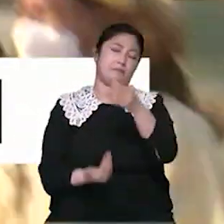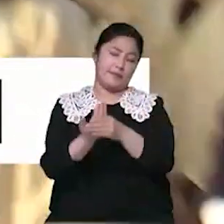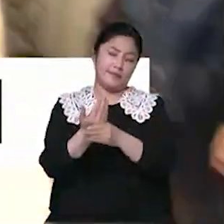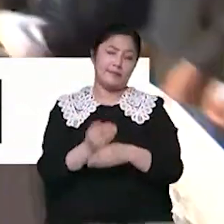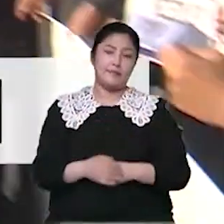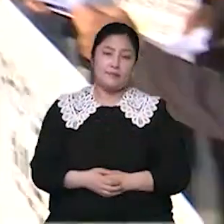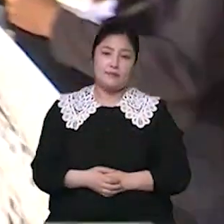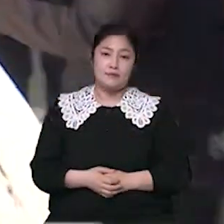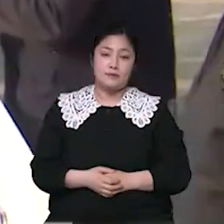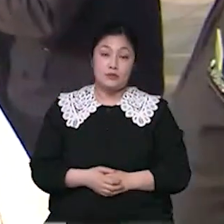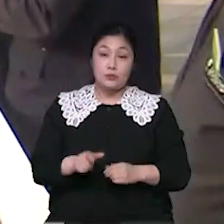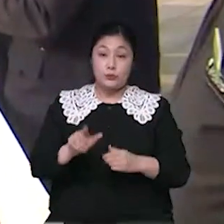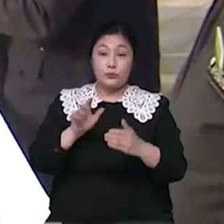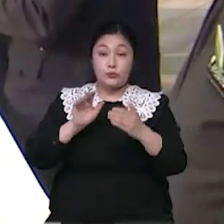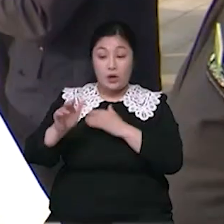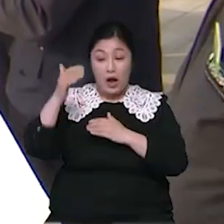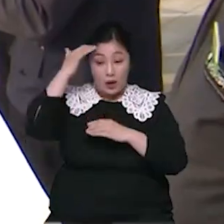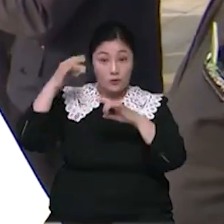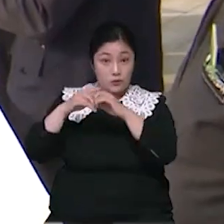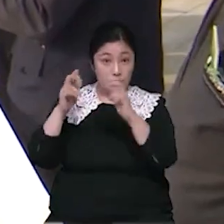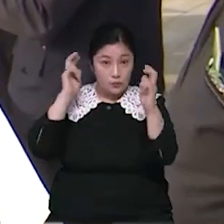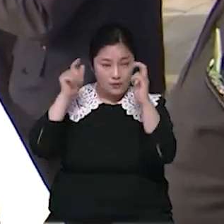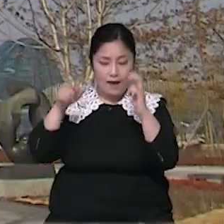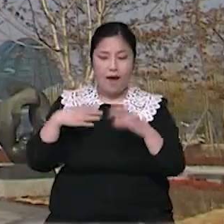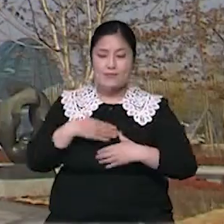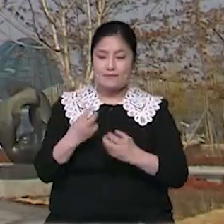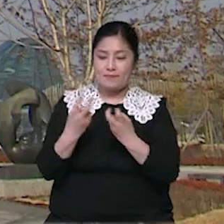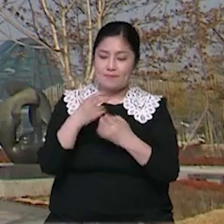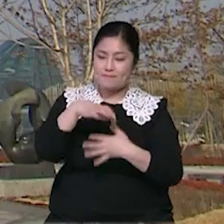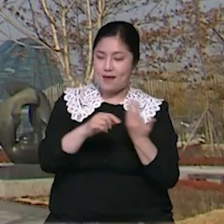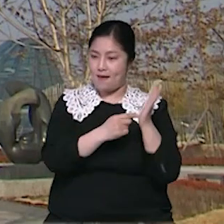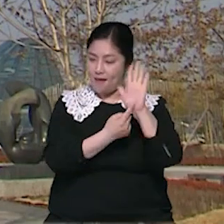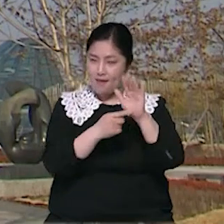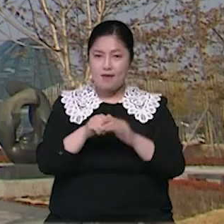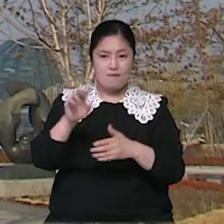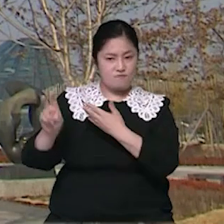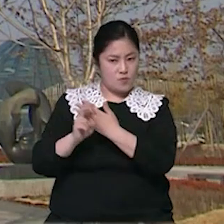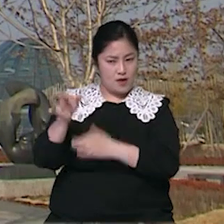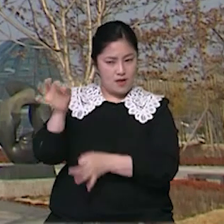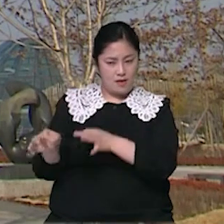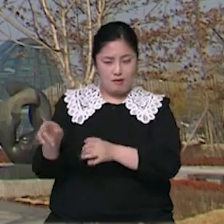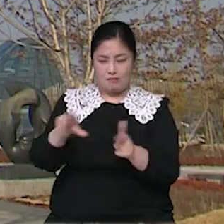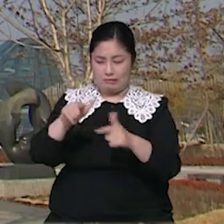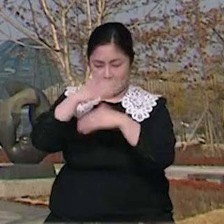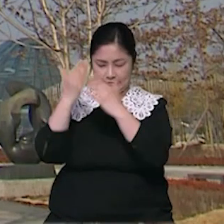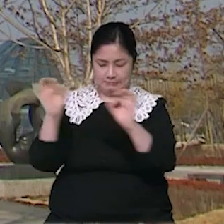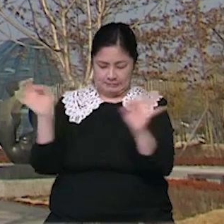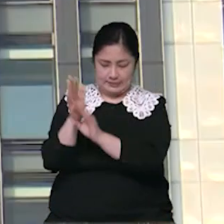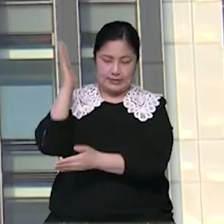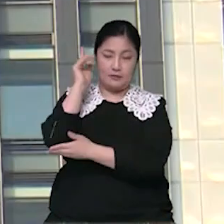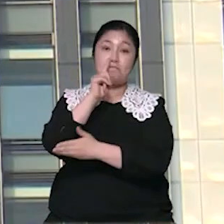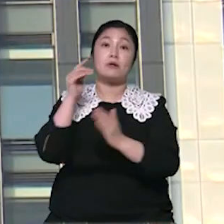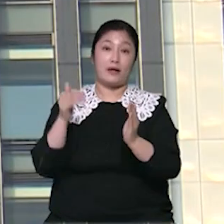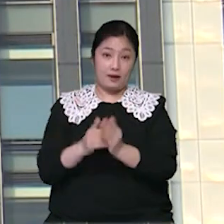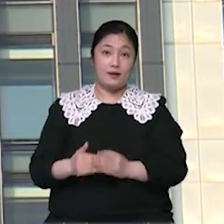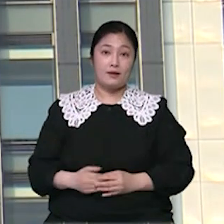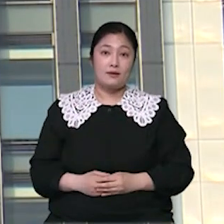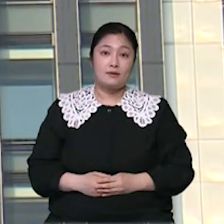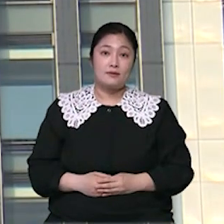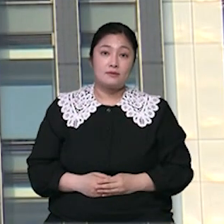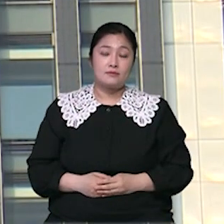당했습니다. 이후 한국전력은 안전대책을 발표하며 불법 하도급 관행을 뿌리뽑겠다고